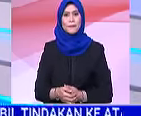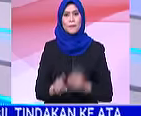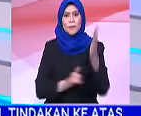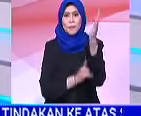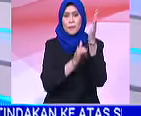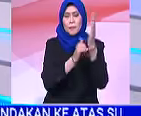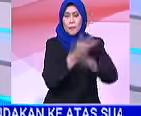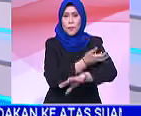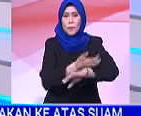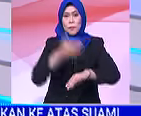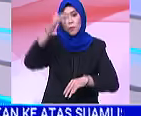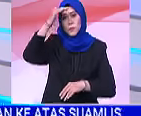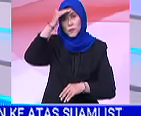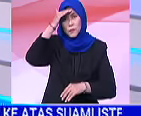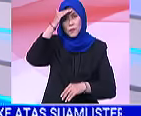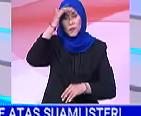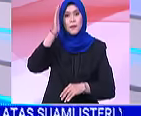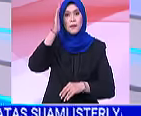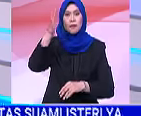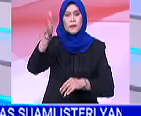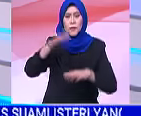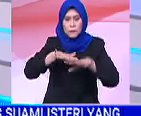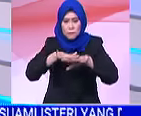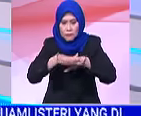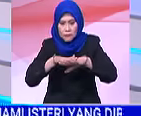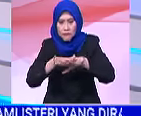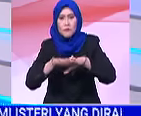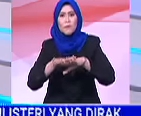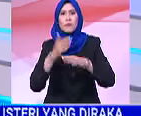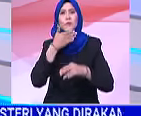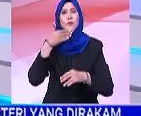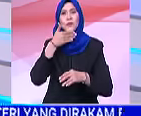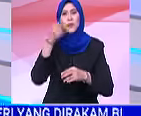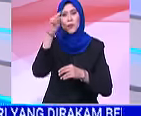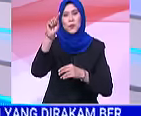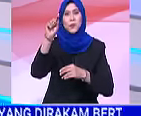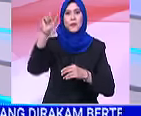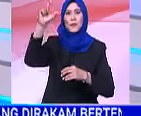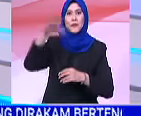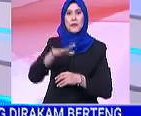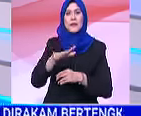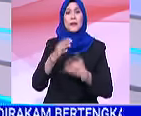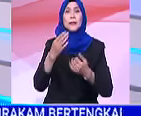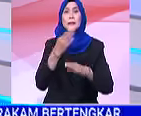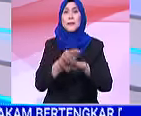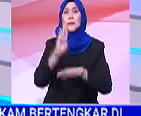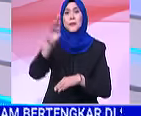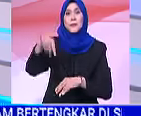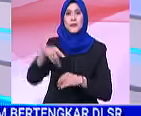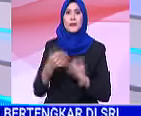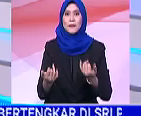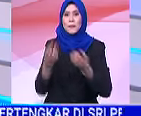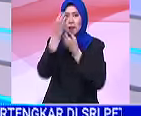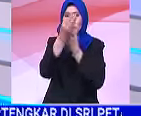Yayasan Warisan Johor merancang untuk melahirkan penenun muda serta kempen pengkomposan Ramadan di Batu Pahat. Antara laporan semasa